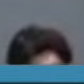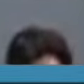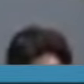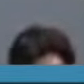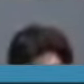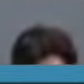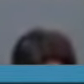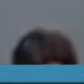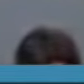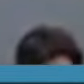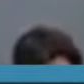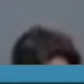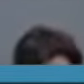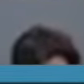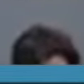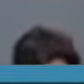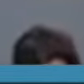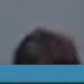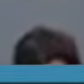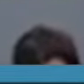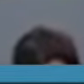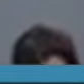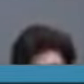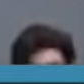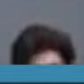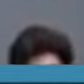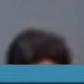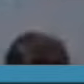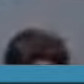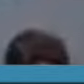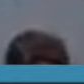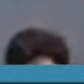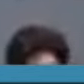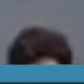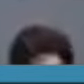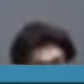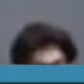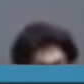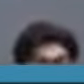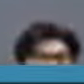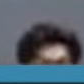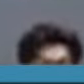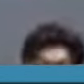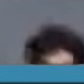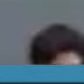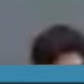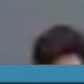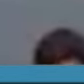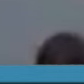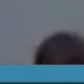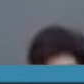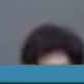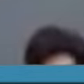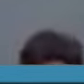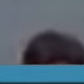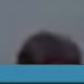ายเศรษฐาทวีสินนายกรัฐมนตรีพร้อมนางสาวจิราพรสินธุภัยรัฐมนตรีประจำสำนักนายกรัฐมนตรีพร้อมด้วยคณะเดินทางไปยังโรงเรียน